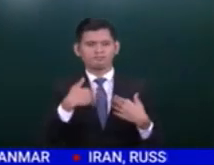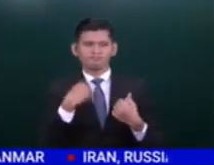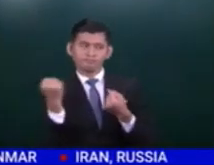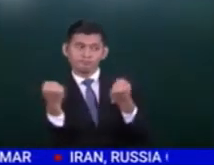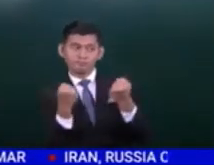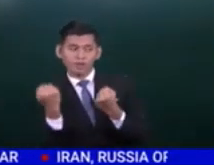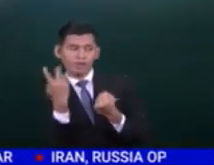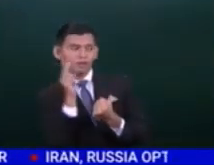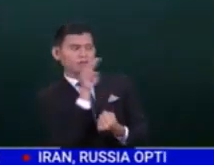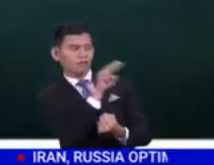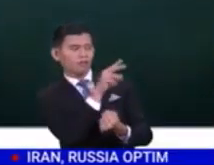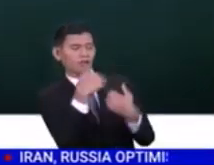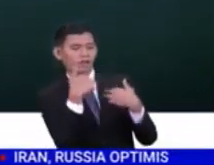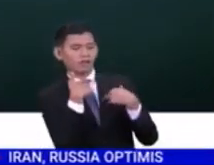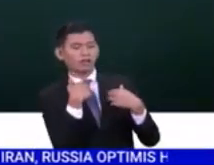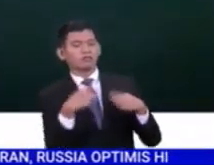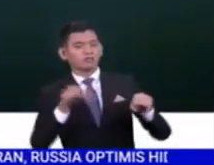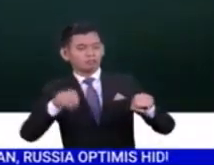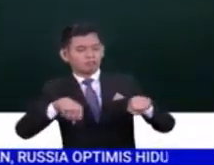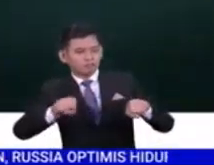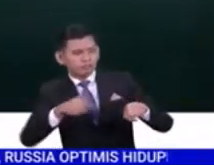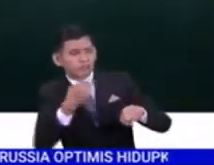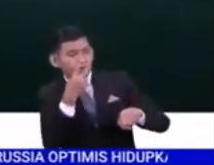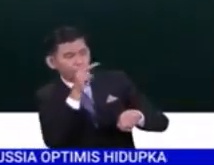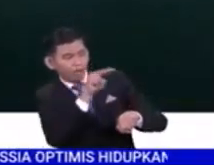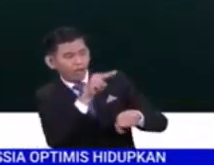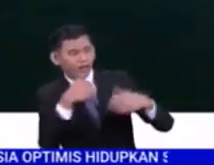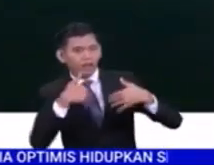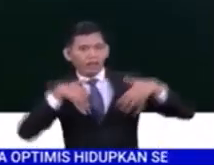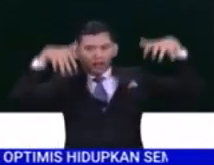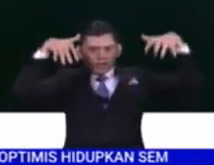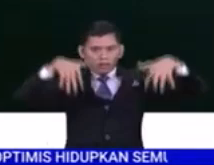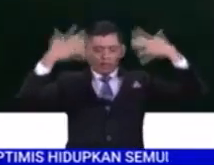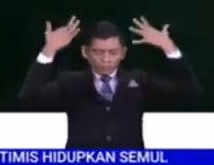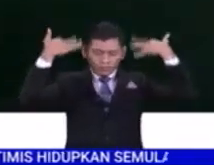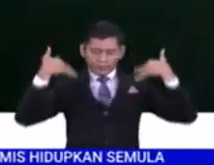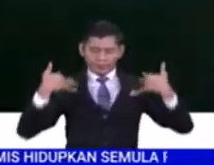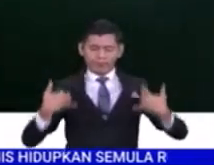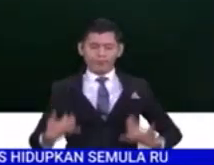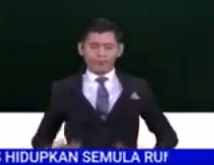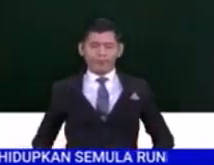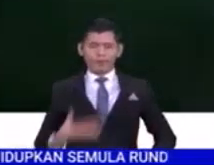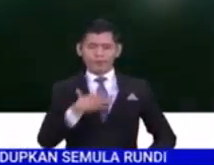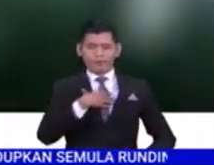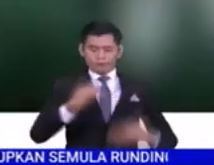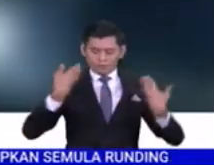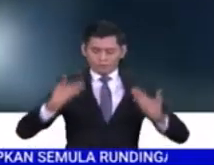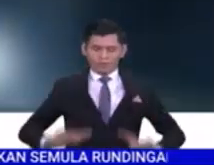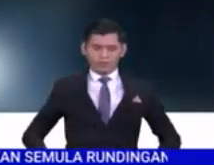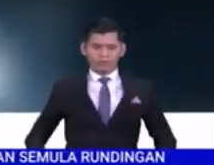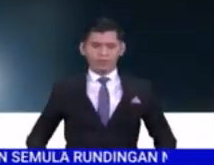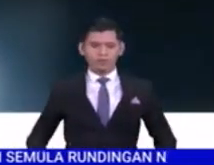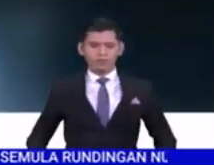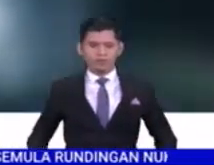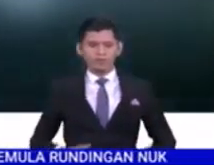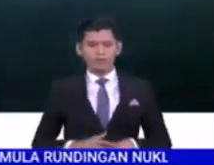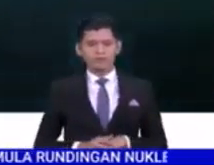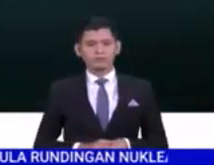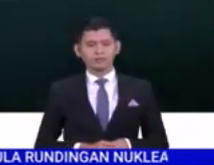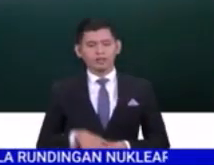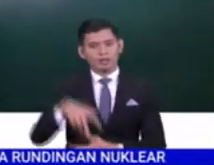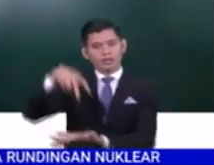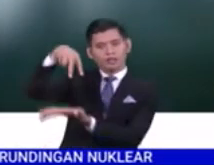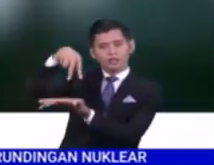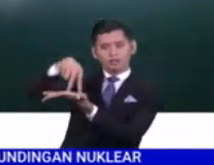ke rumahnya menaiki motosikal. Pontianak berambut panjang dan berpakaian putih itu berdiri membelakangi lelaki